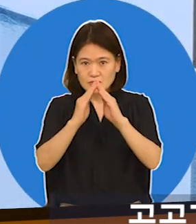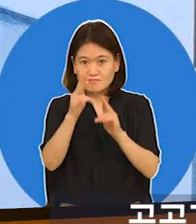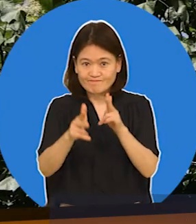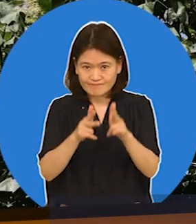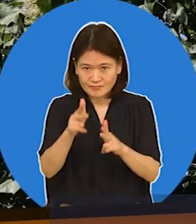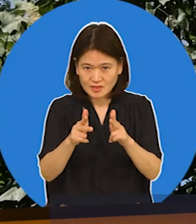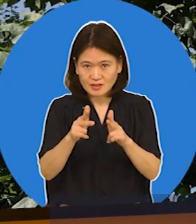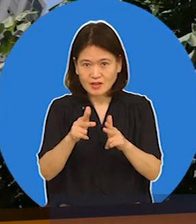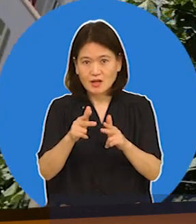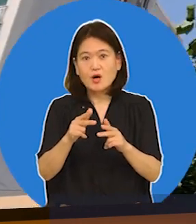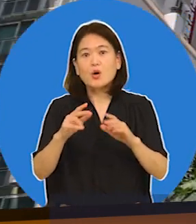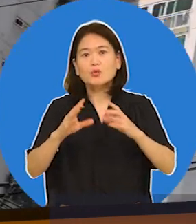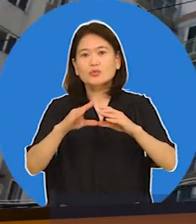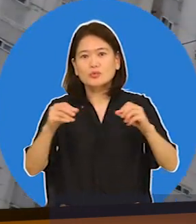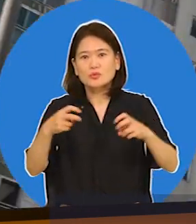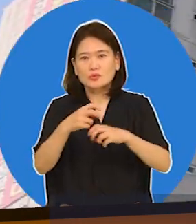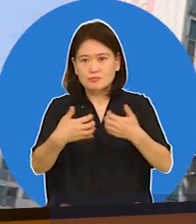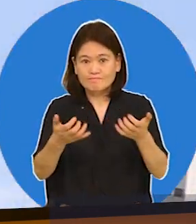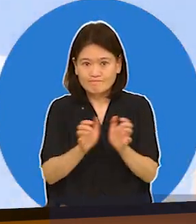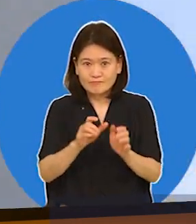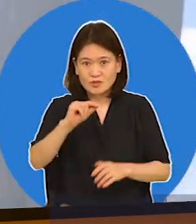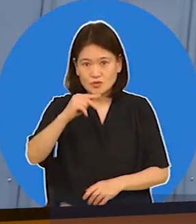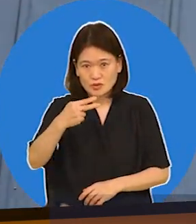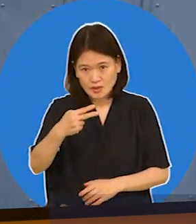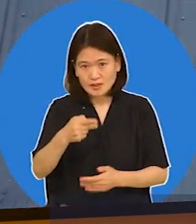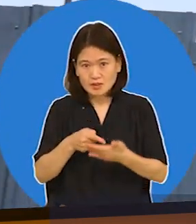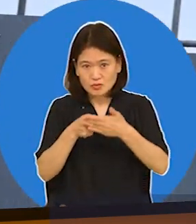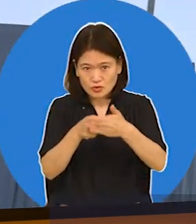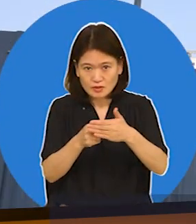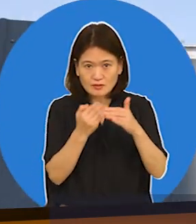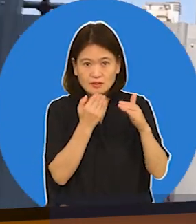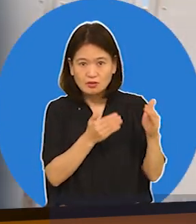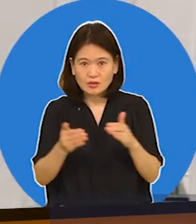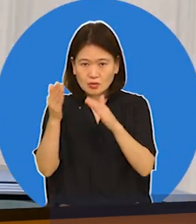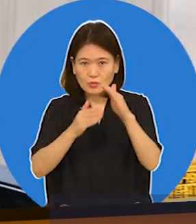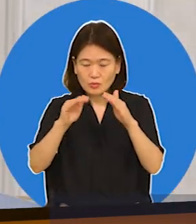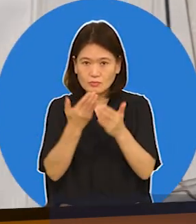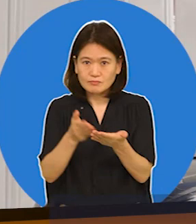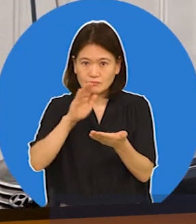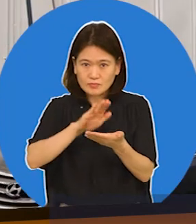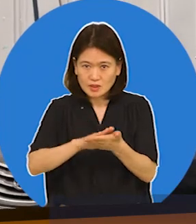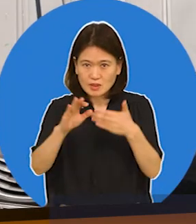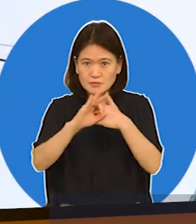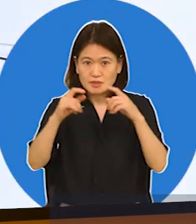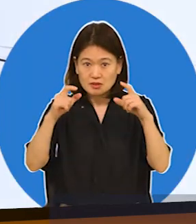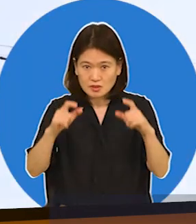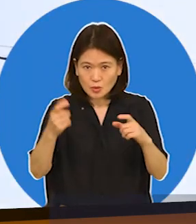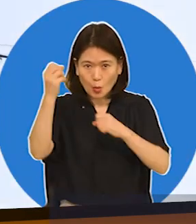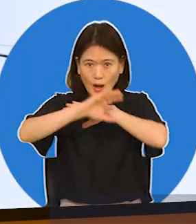인데요 광명 씨가 국토교통부와 경기도 주택 도시 공사가 추진하는 경기도 00 재개발 후보지로